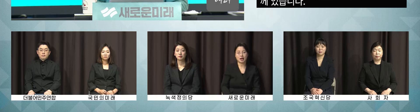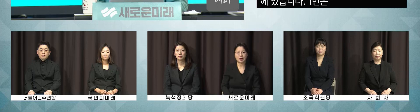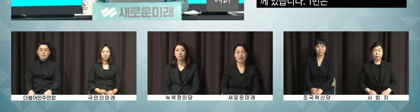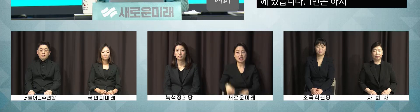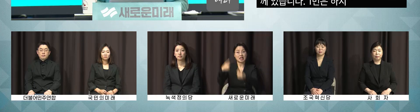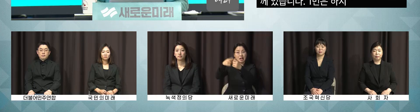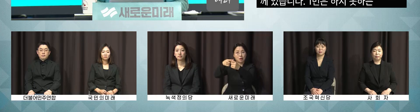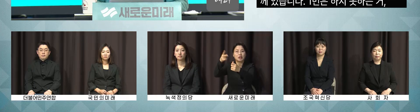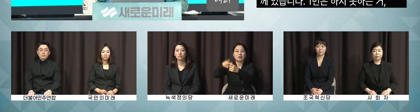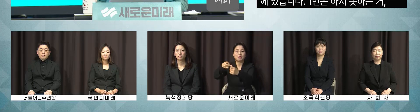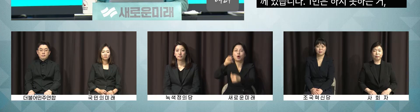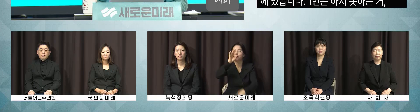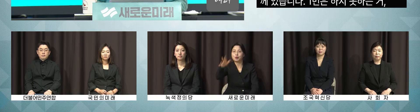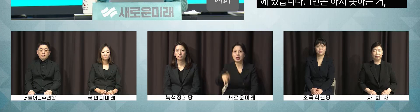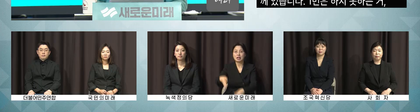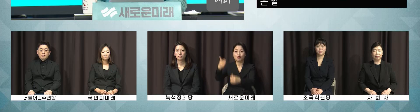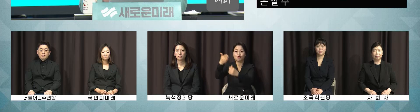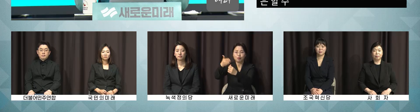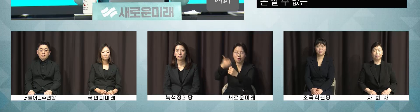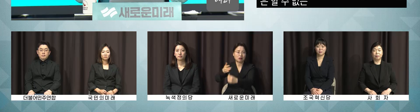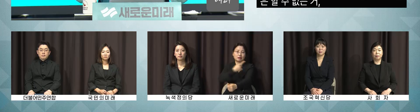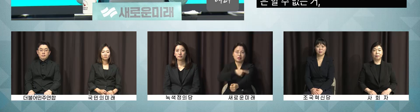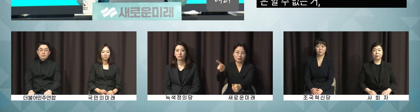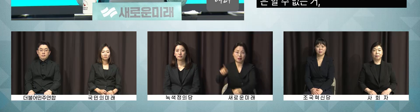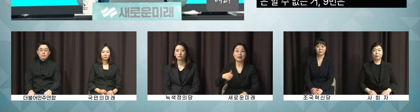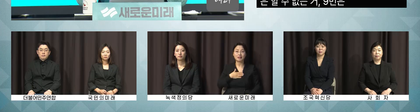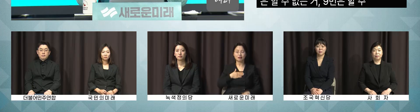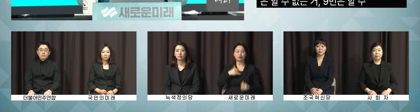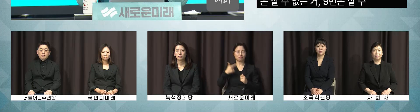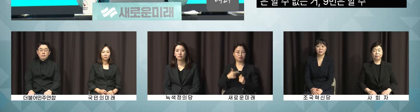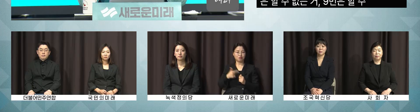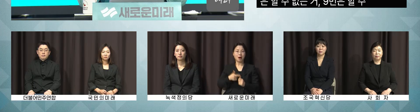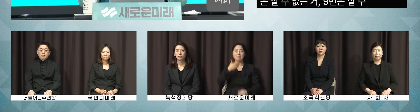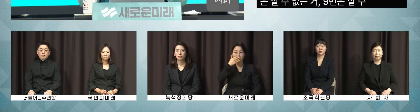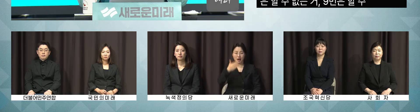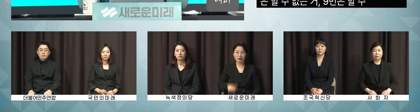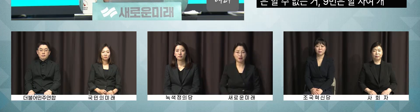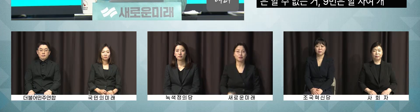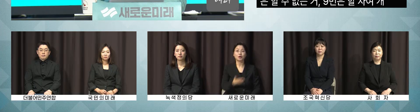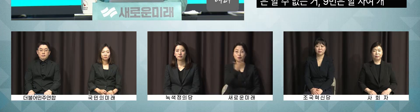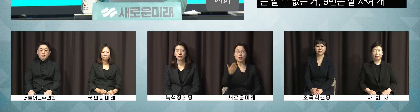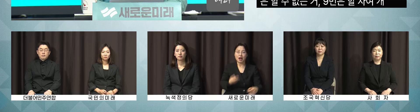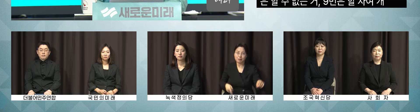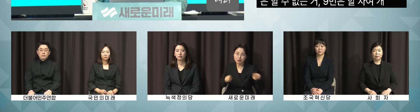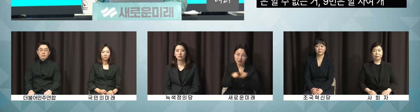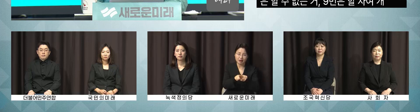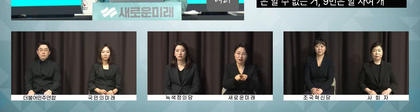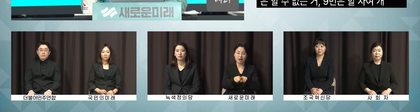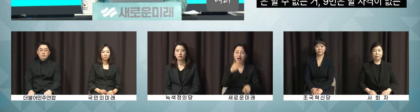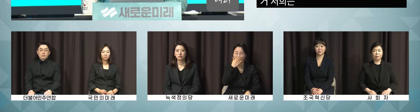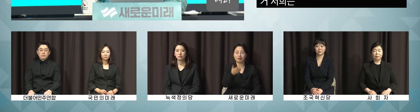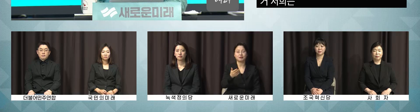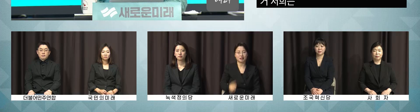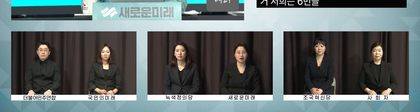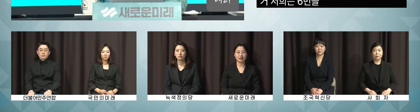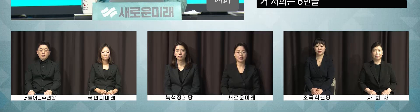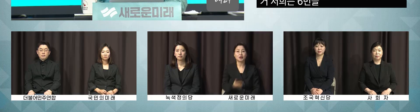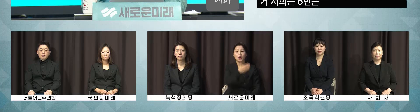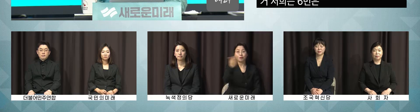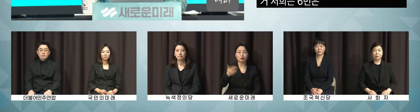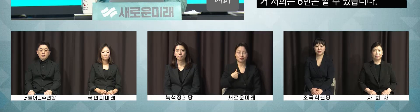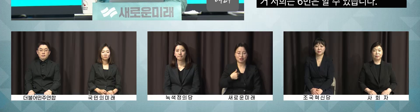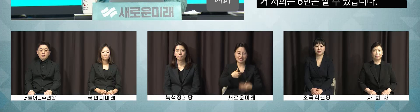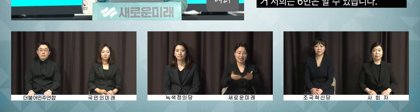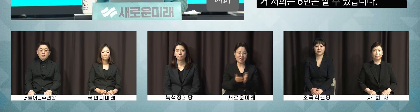수 없는 것, 9번은 할 자격이 없는 것, 저희 6번은 할 수 있습니다. You can do it. 새로운 미래에게 여러분의 소중한 한 표